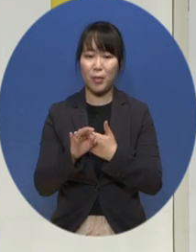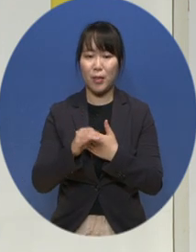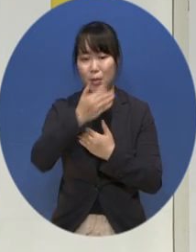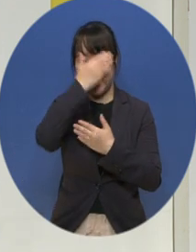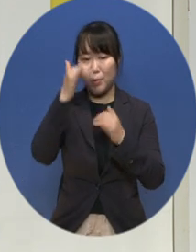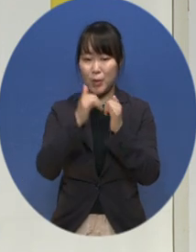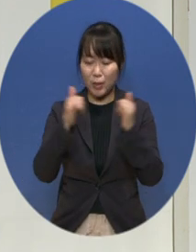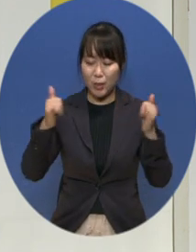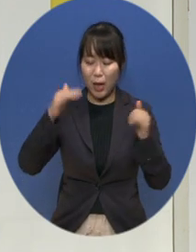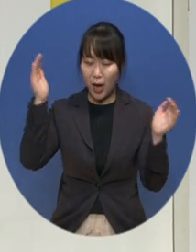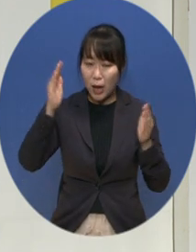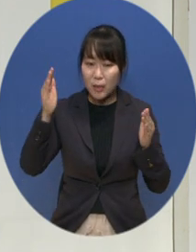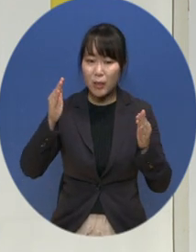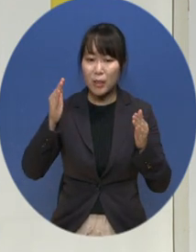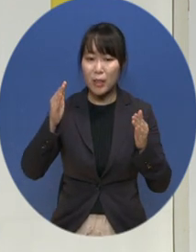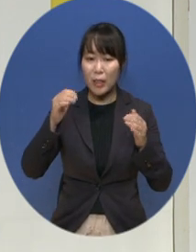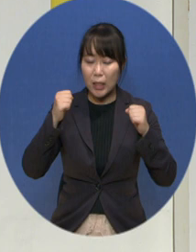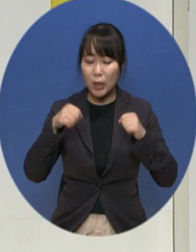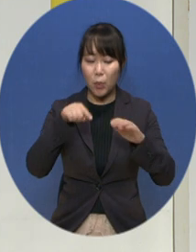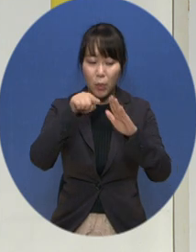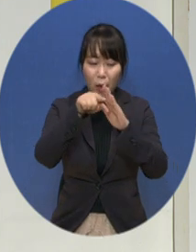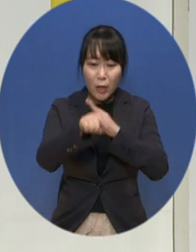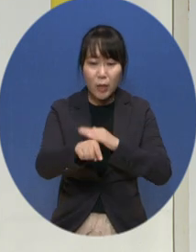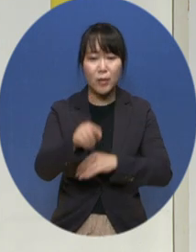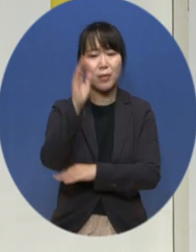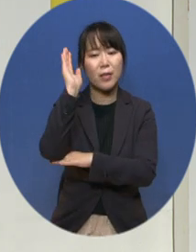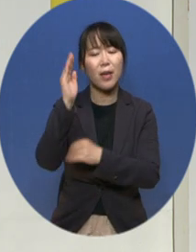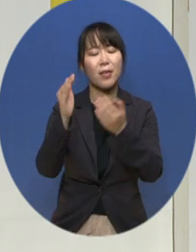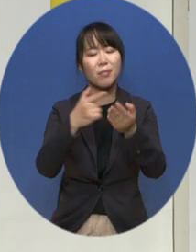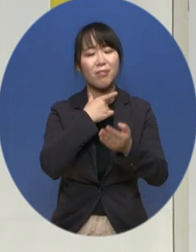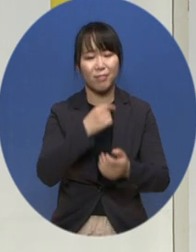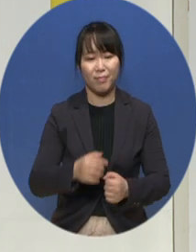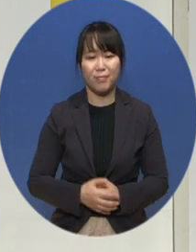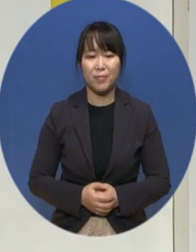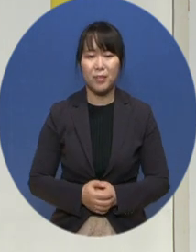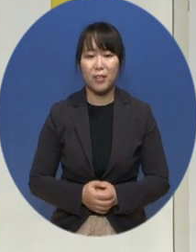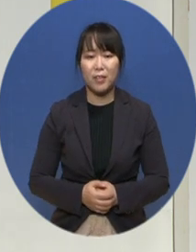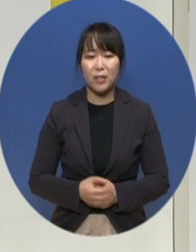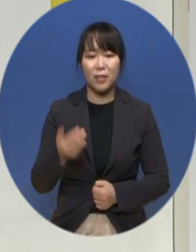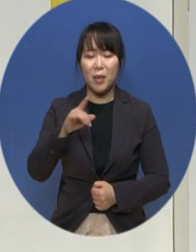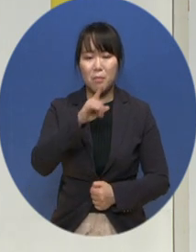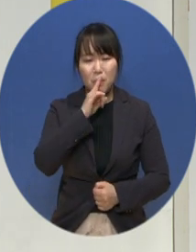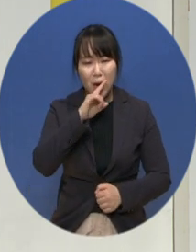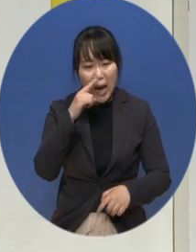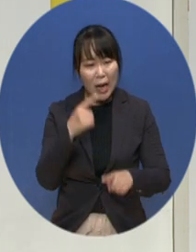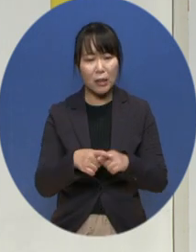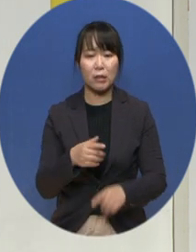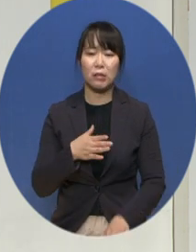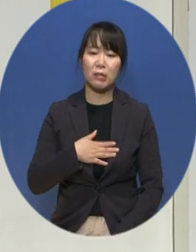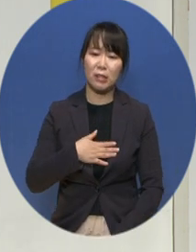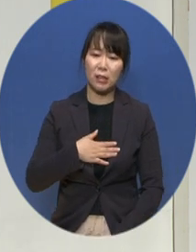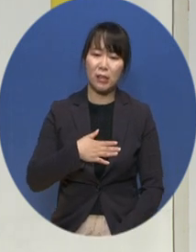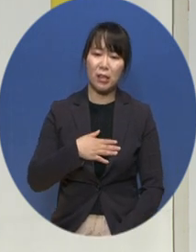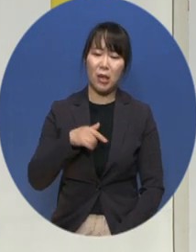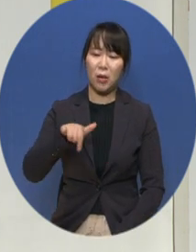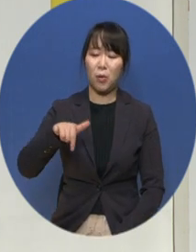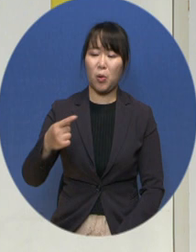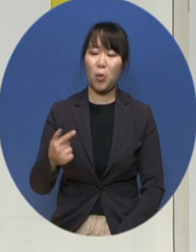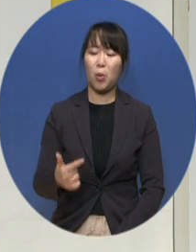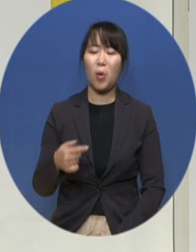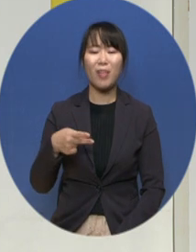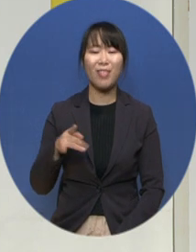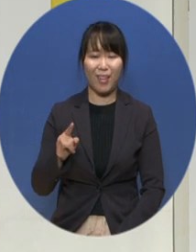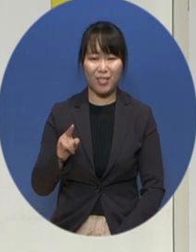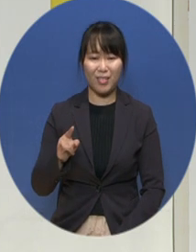젊은이들 청소년도 있는데 다소 내가 좀 말씀을 좀 드리고 싶어요 한데 그런 말 하다가 요즘은 꼰대 같은